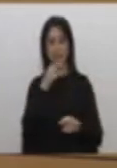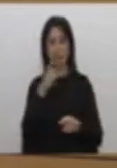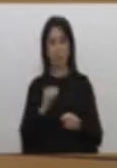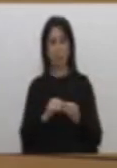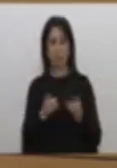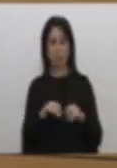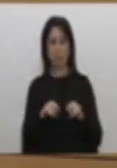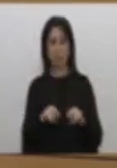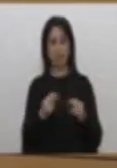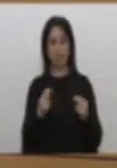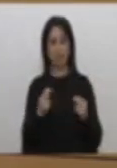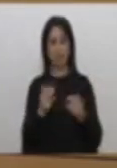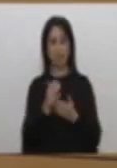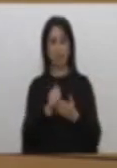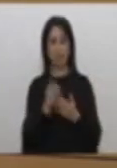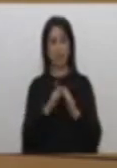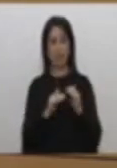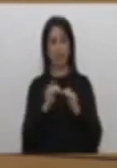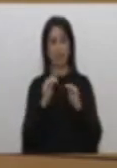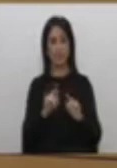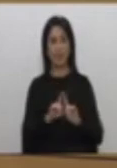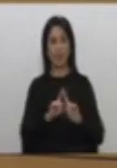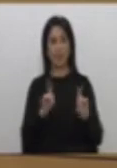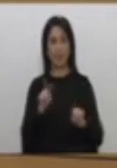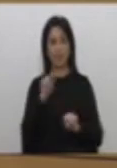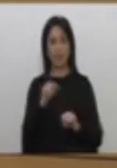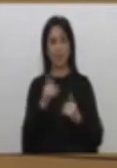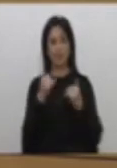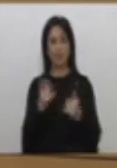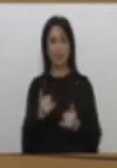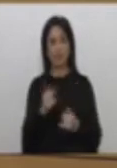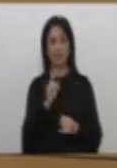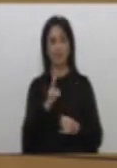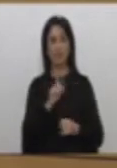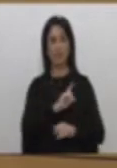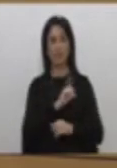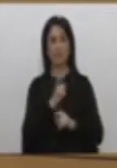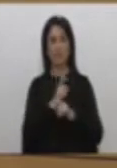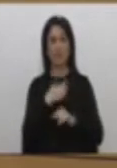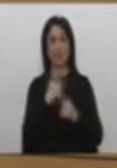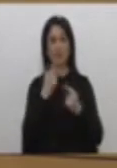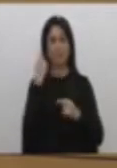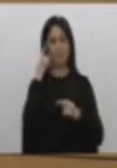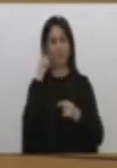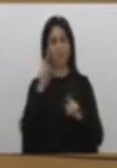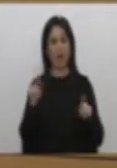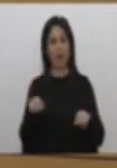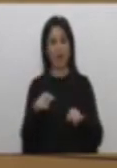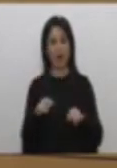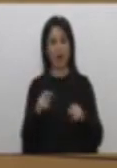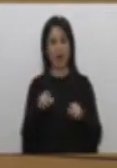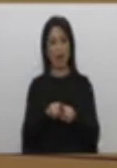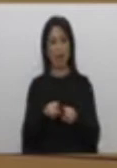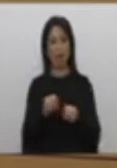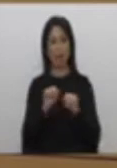გამოწვევაა. Ფინანსურ რესურსზე ხელმისაწვდომობა, განსაკუთრებით მათთვის, ვისი ძალიან მნიშვნელოვანი იდეების განხორციელებაც ამგვარი